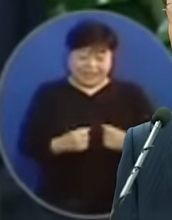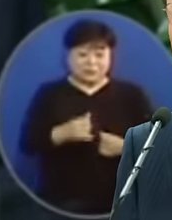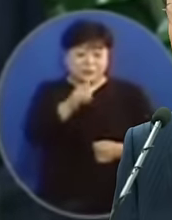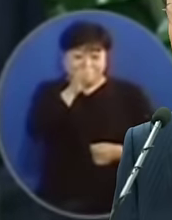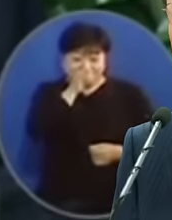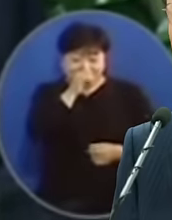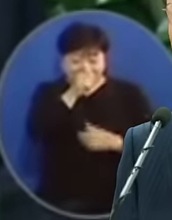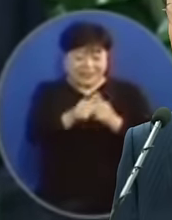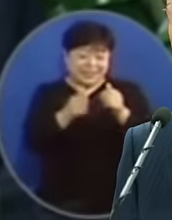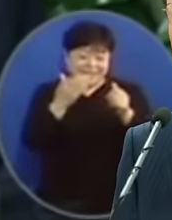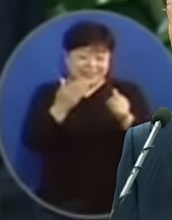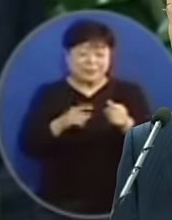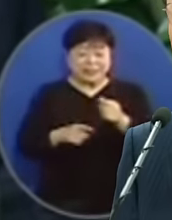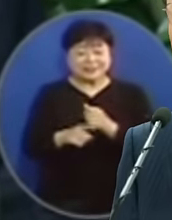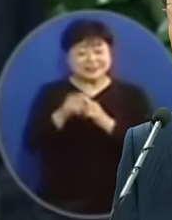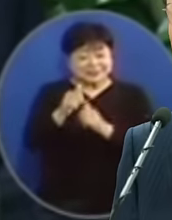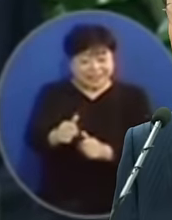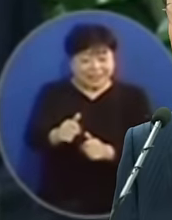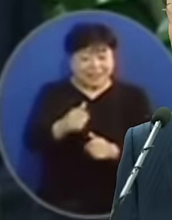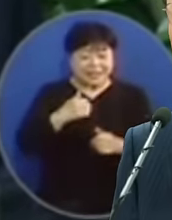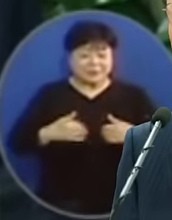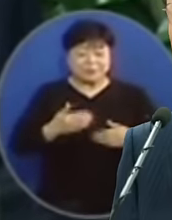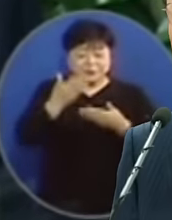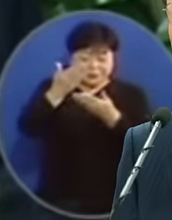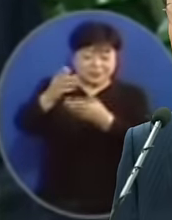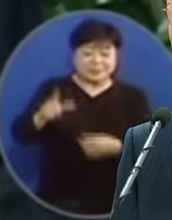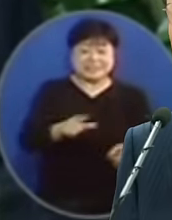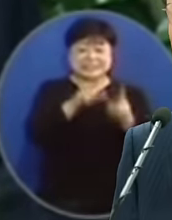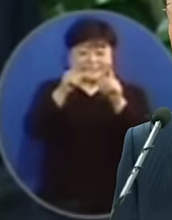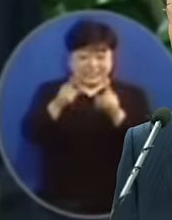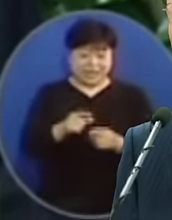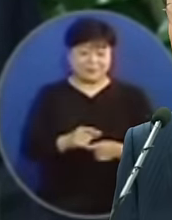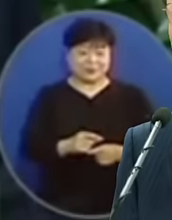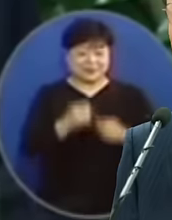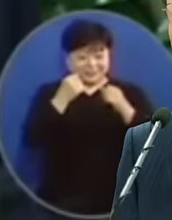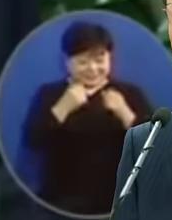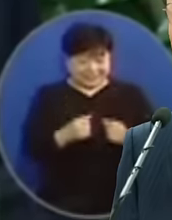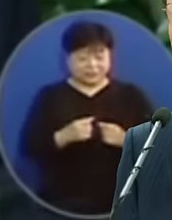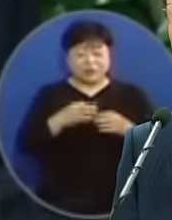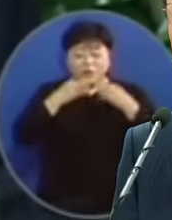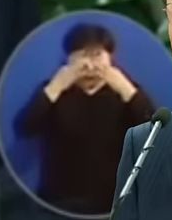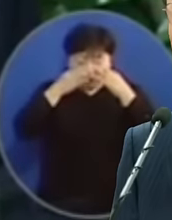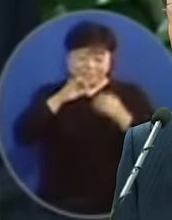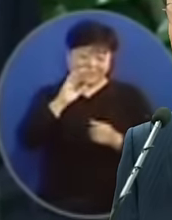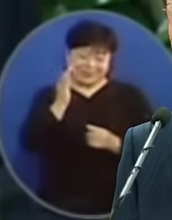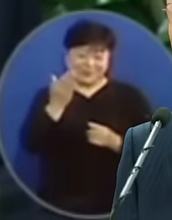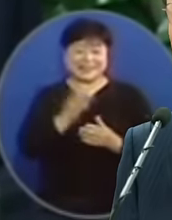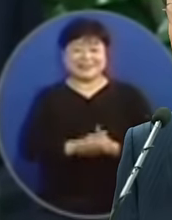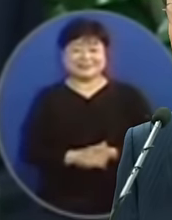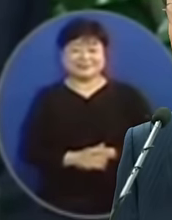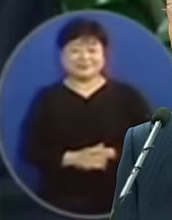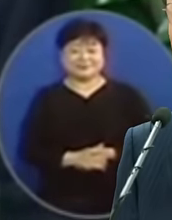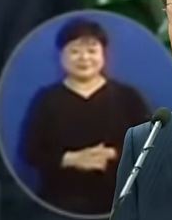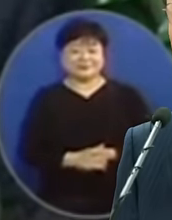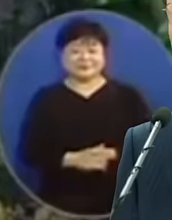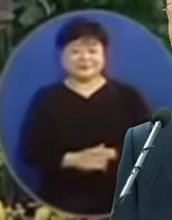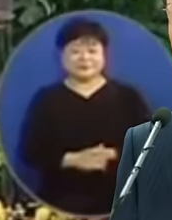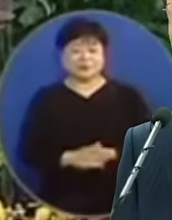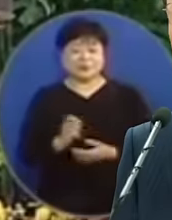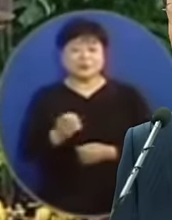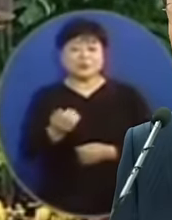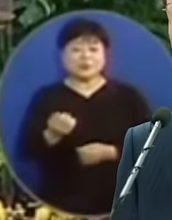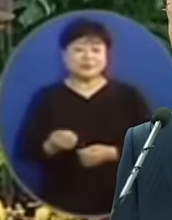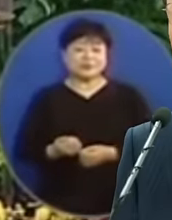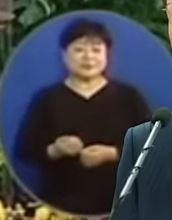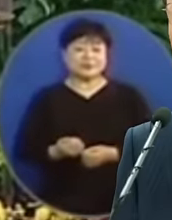있도록 하나님 뜻을 따라 하나님을 기쁘시게 하는 삶을 우리가 살도록 노력을 해야 되는 것입니다. 고린도전서